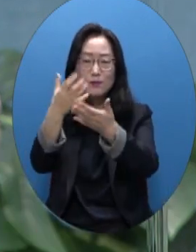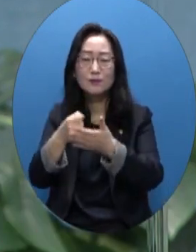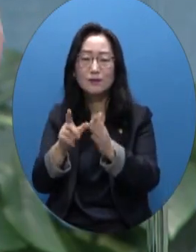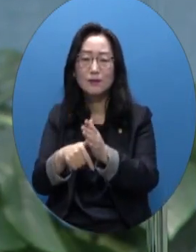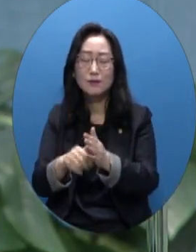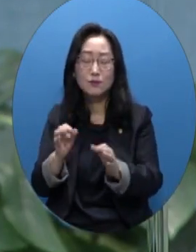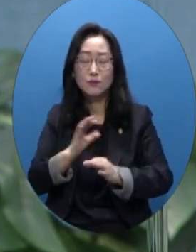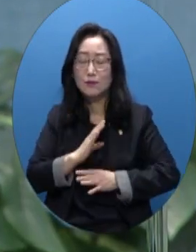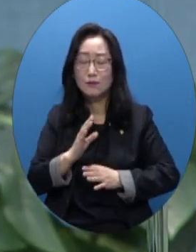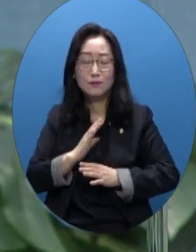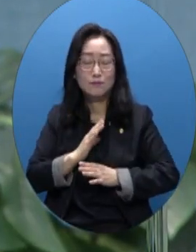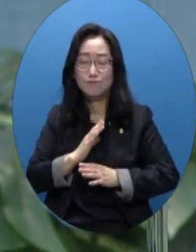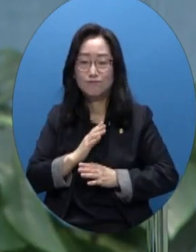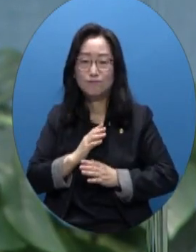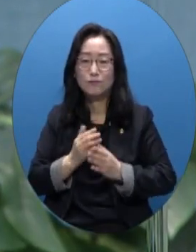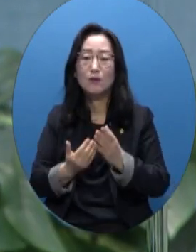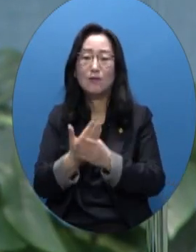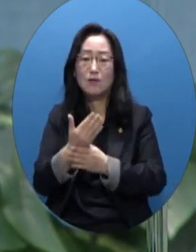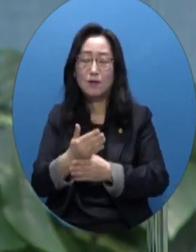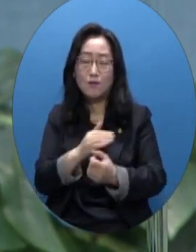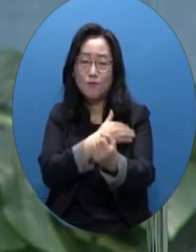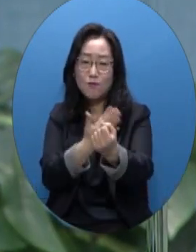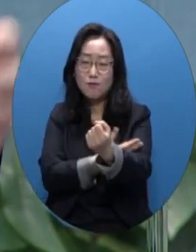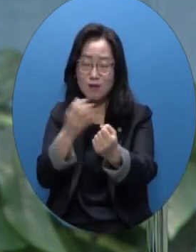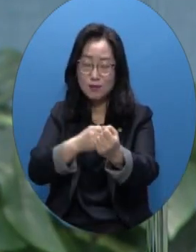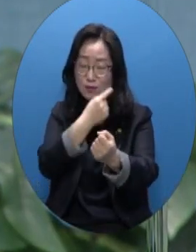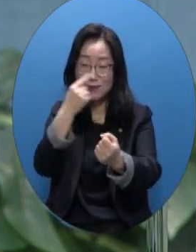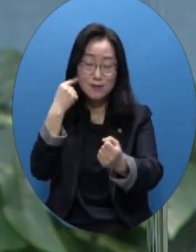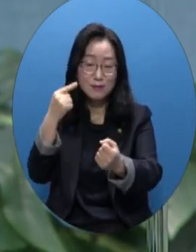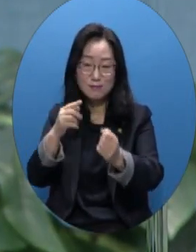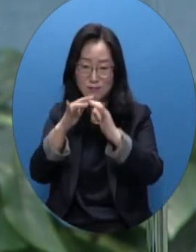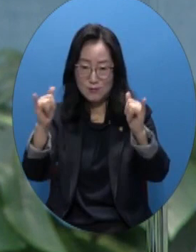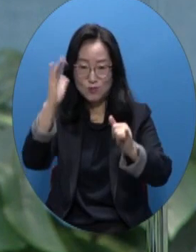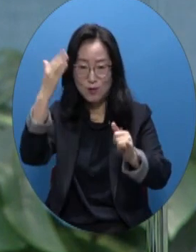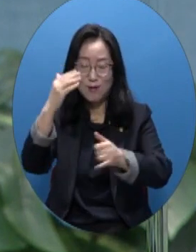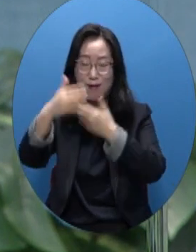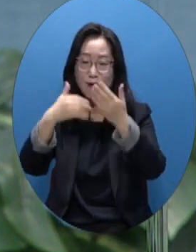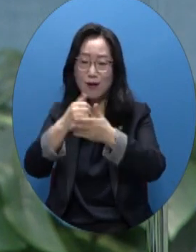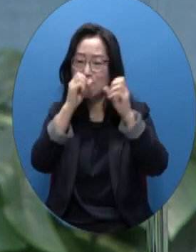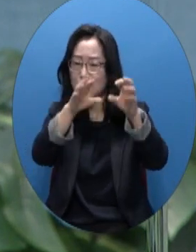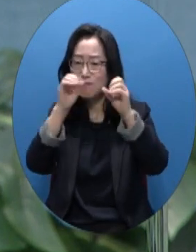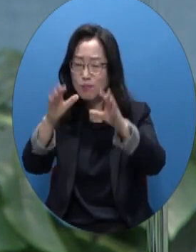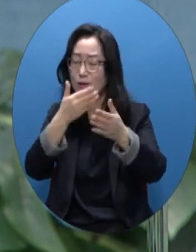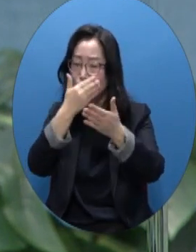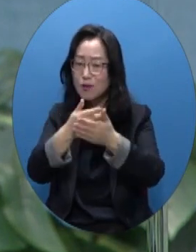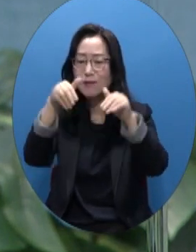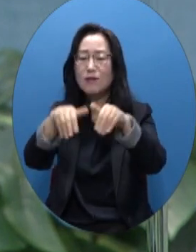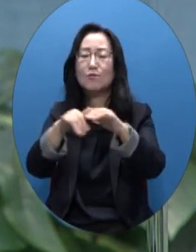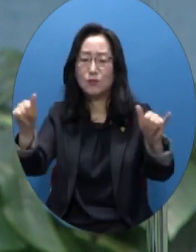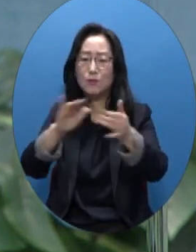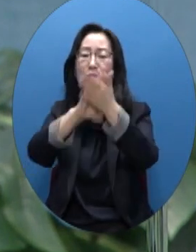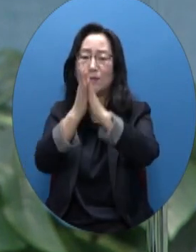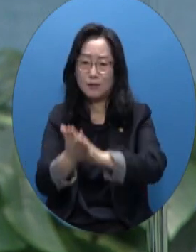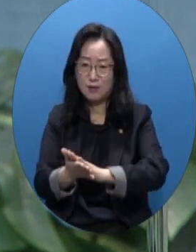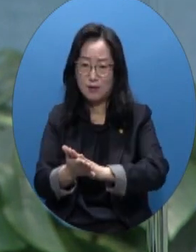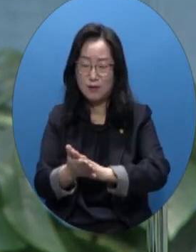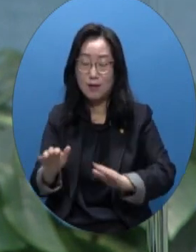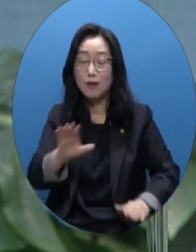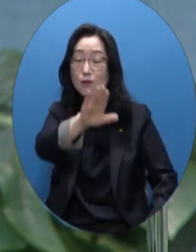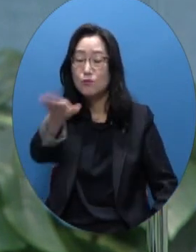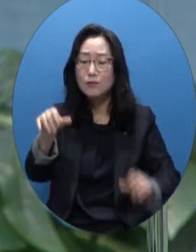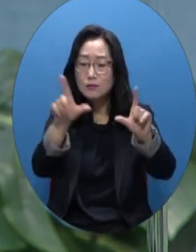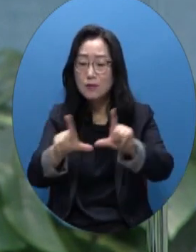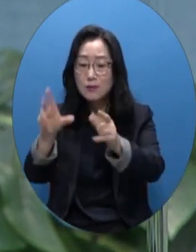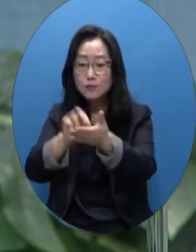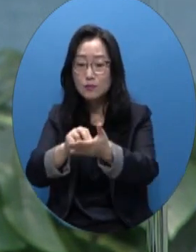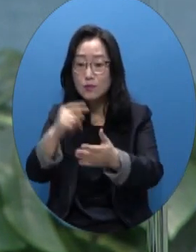것입니다 권능을 받고 지금 이 되어 1명 할 원천 애들은 은 김에 걔 꿀이 되는 것입니다 우리 삶의 의 문제가 봤습니까